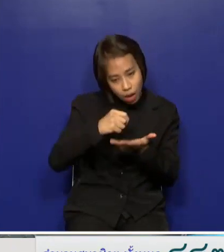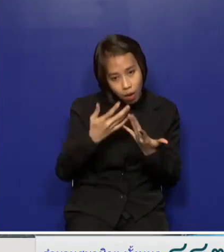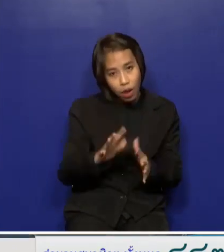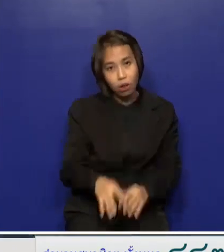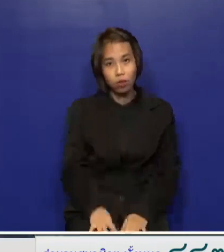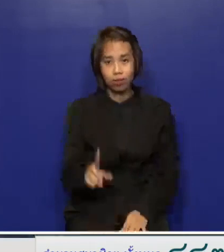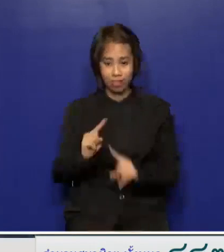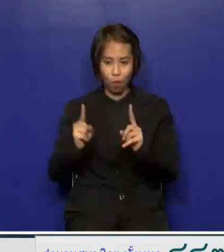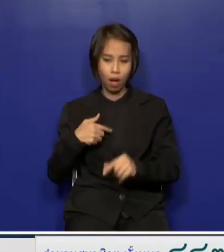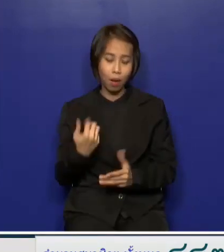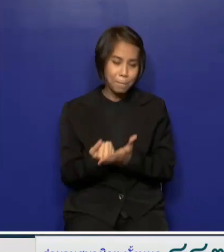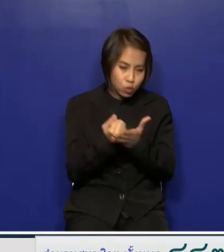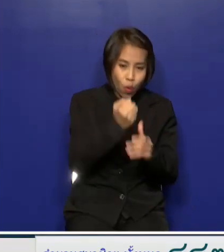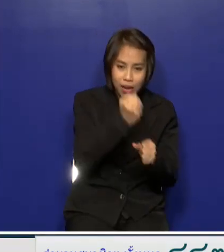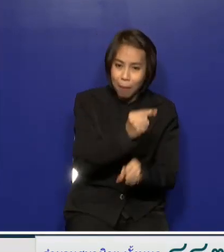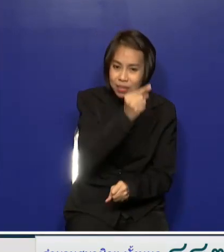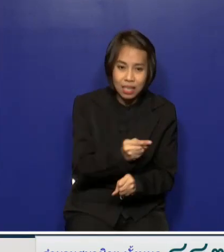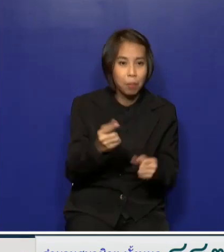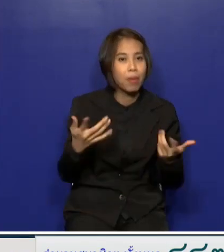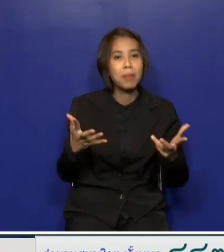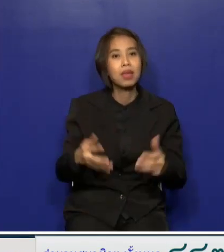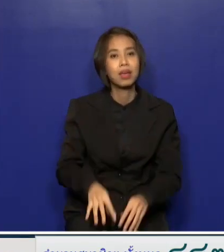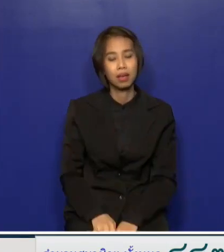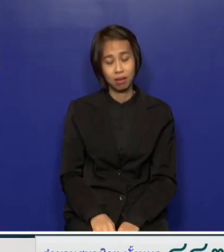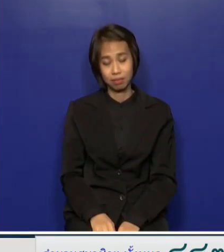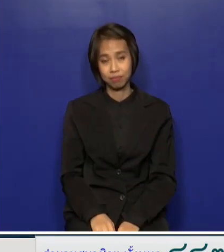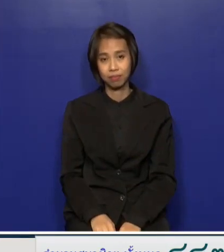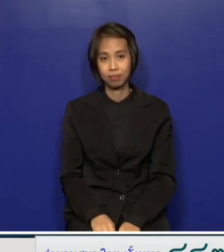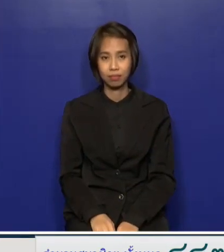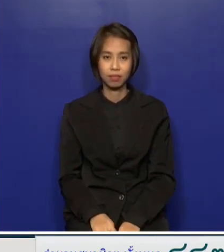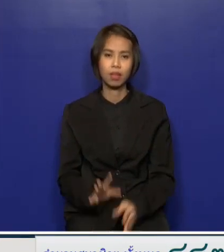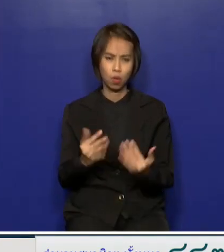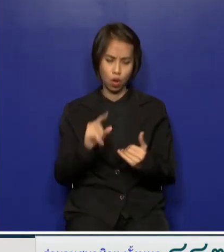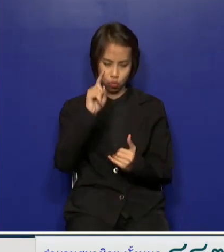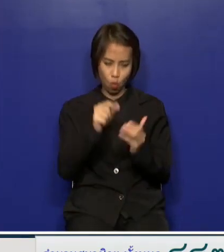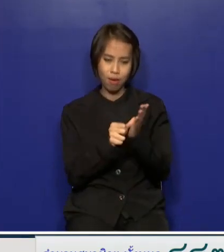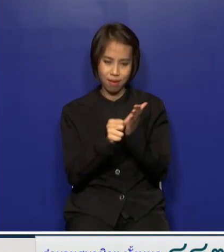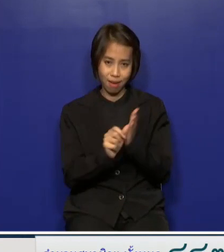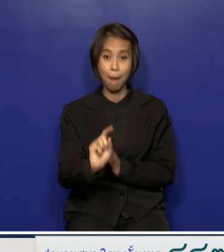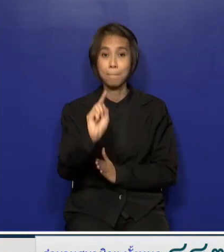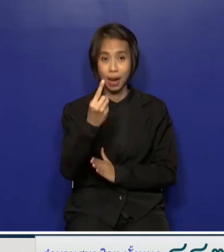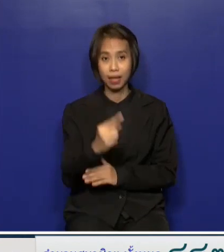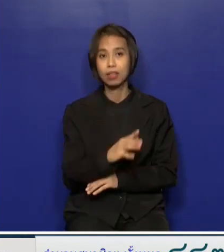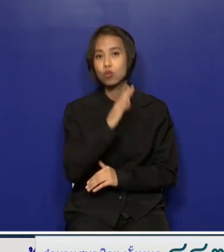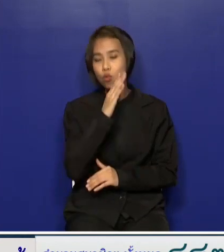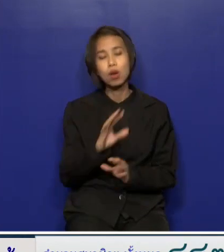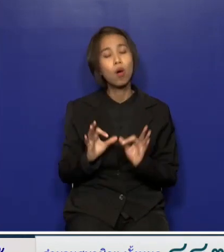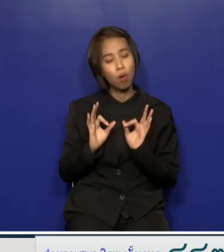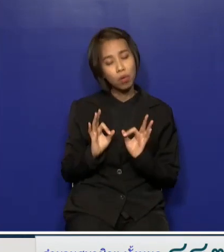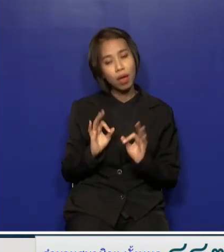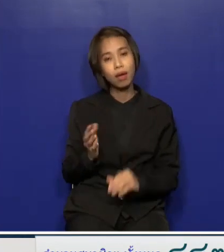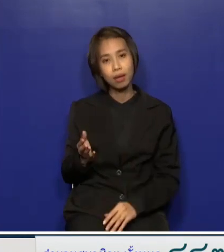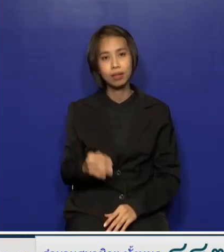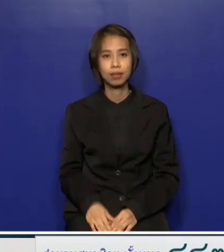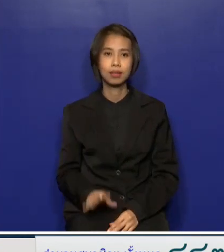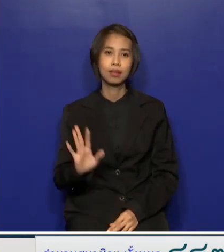้ช่วยงาน มันไม่ได้ เปขนบทํานียตะเพนี้ของเขาผมวตรนี้ต้แก้า อาจจะแบบว่าให้ทั้ง